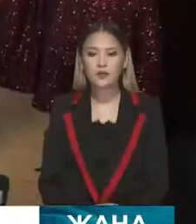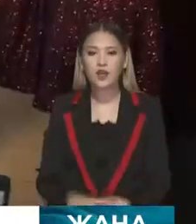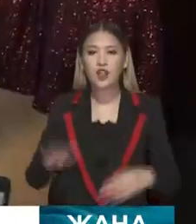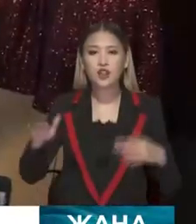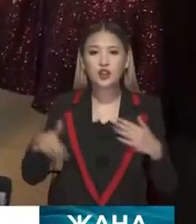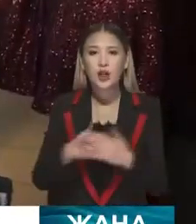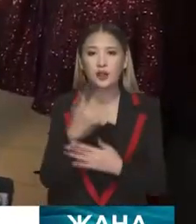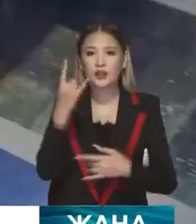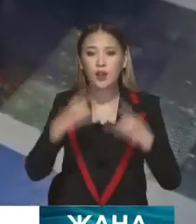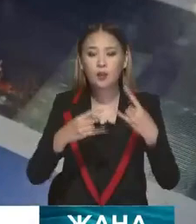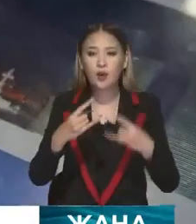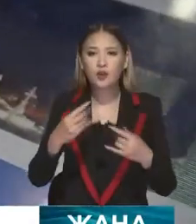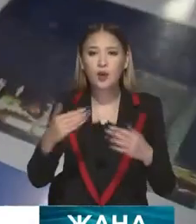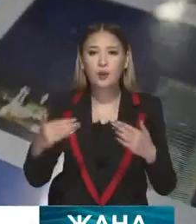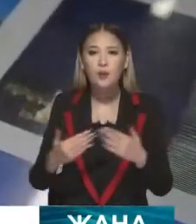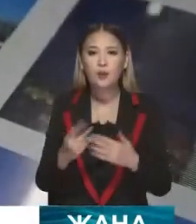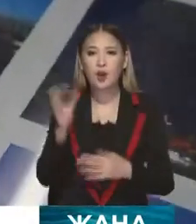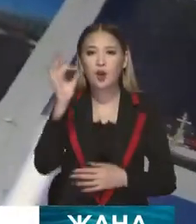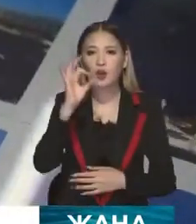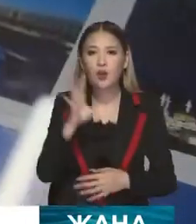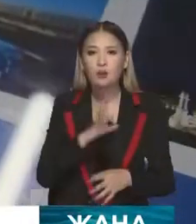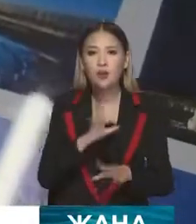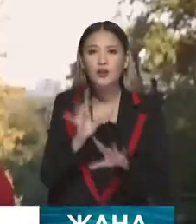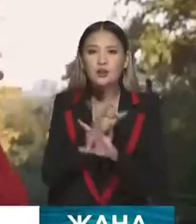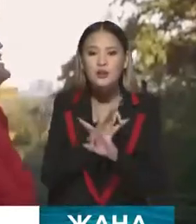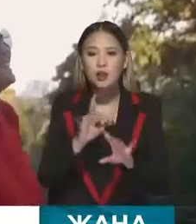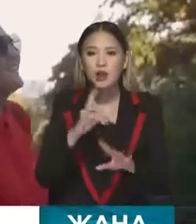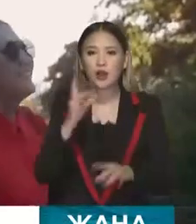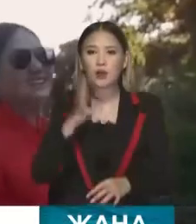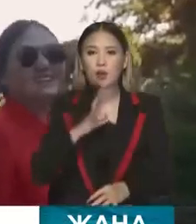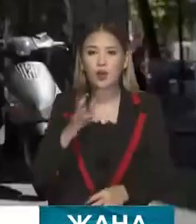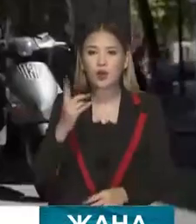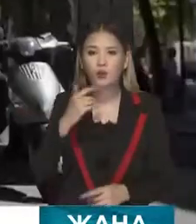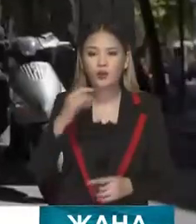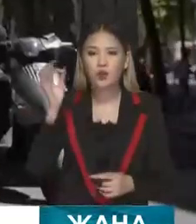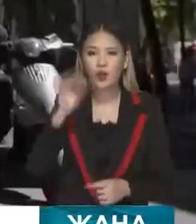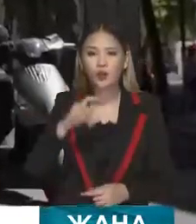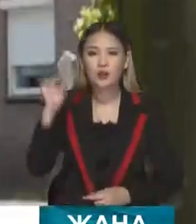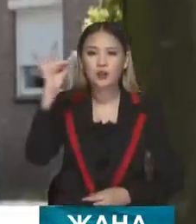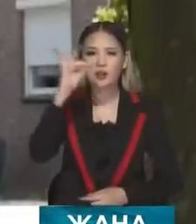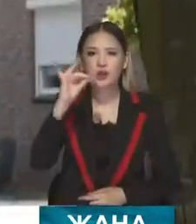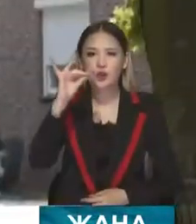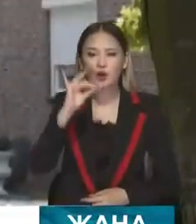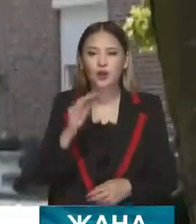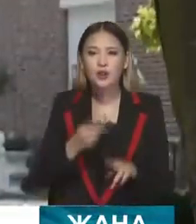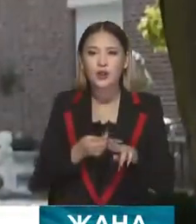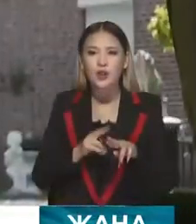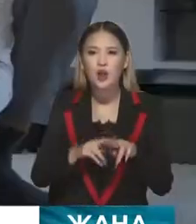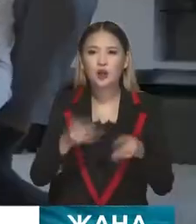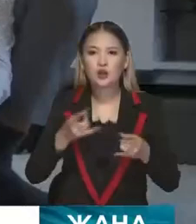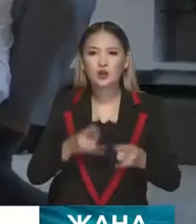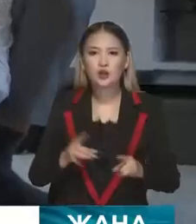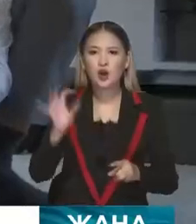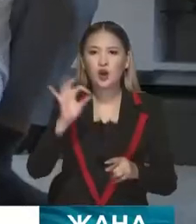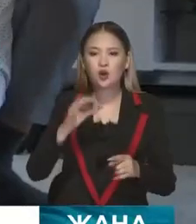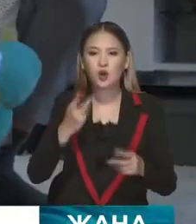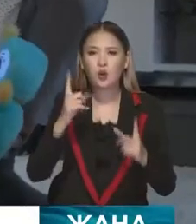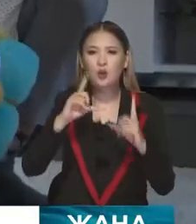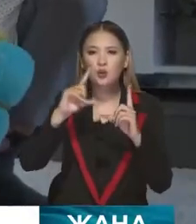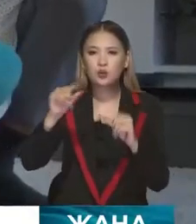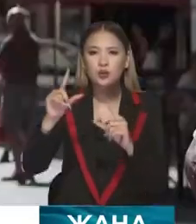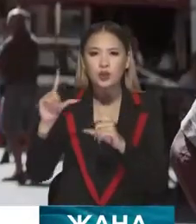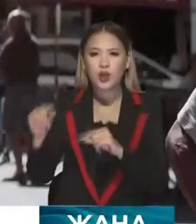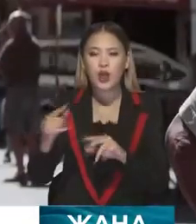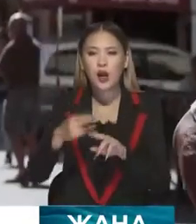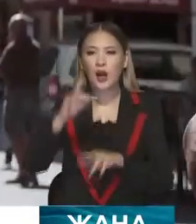Жаңа теле маусымның сенсациясы, қияндағы қандастар жобасы, түрлі тарихи себептермен туған жерден тамыр үзіп, әлемге тарыдай